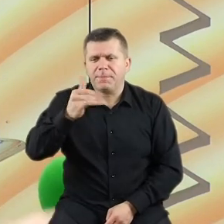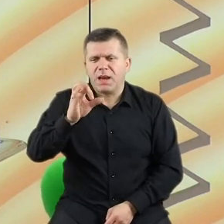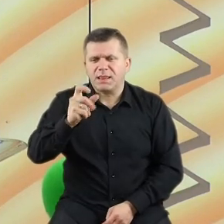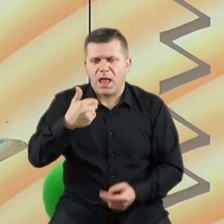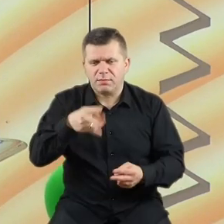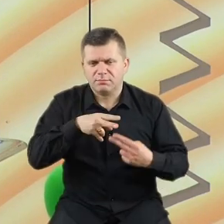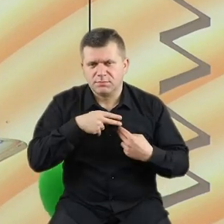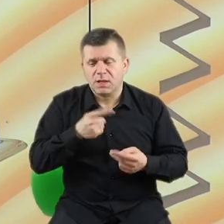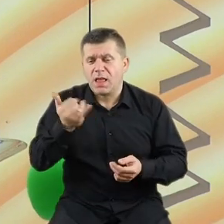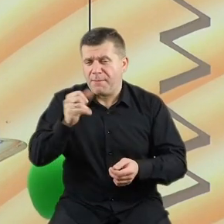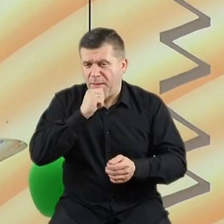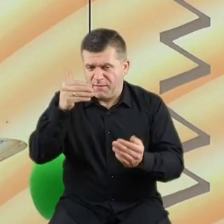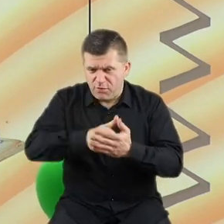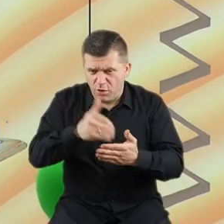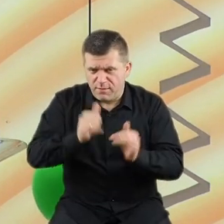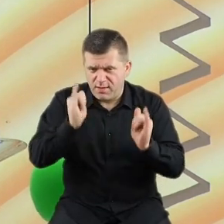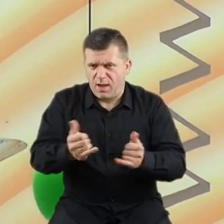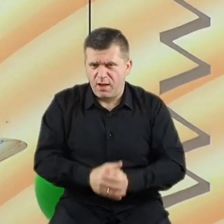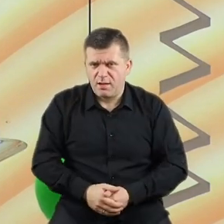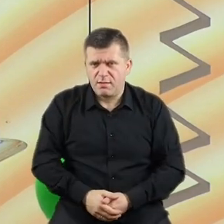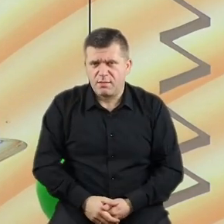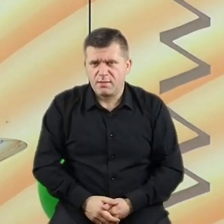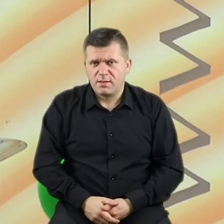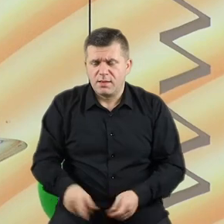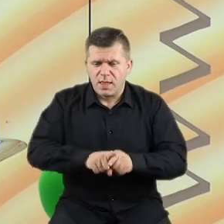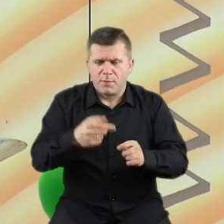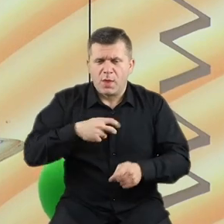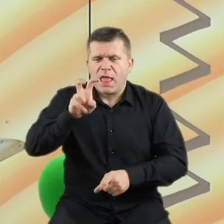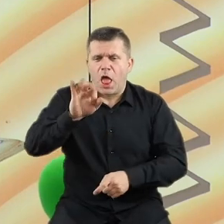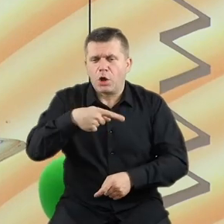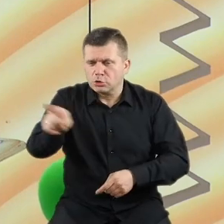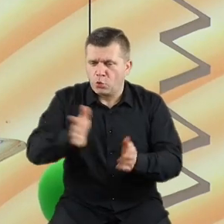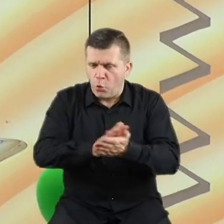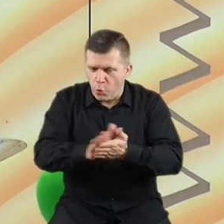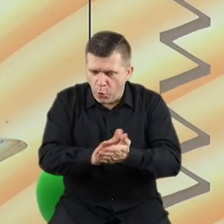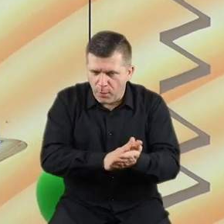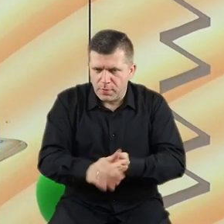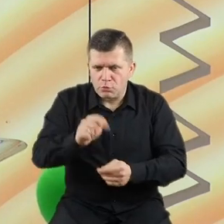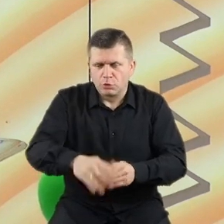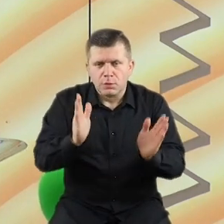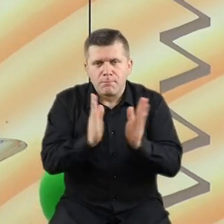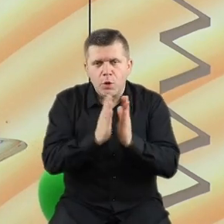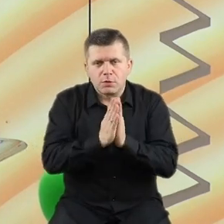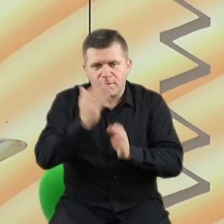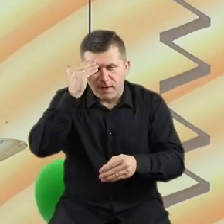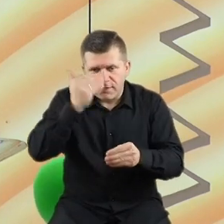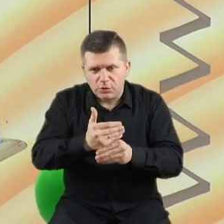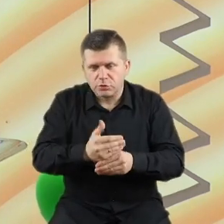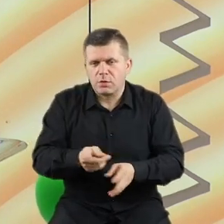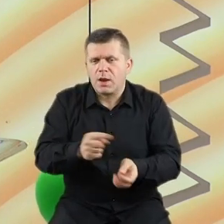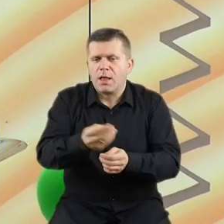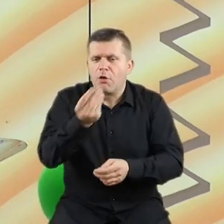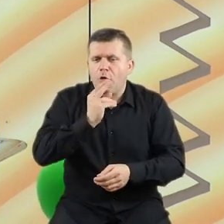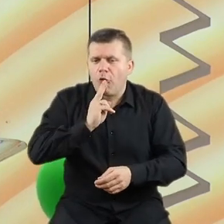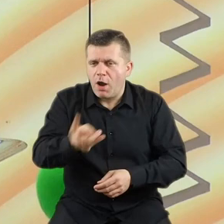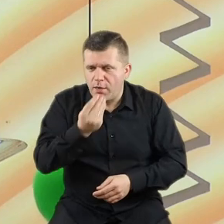mówi, jak ta babcia będzie wychowywać, kiedy on pamiętał, że babcia go wychowywała tak, że Hieronim umyj ręce, Hieronim módl się wieczorem, Hieronim zjedz kolację,